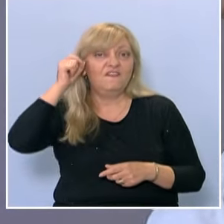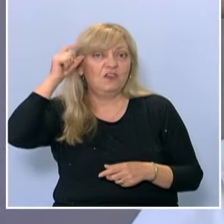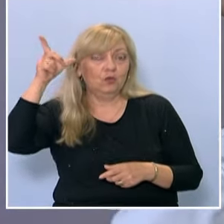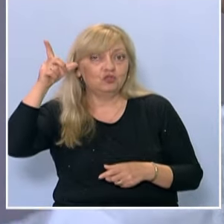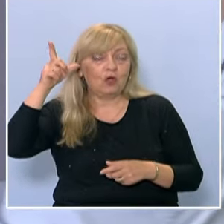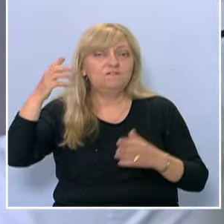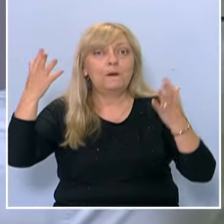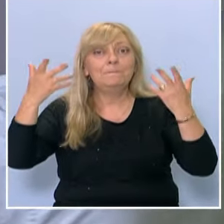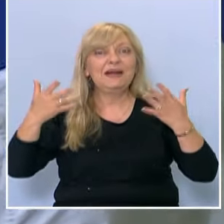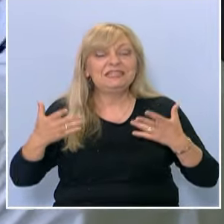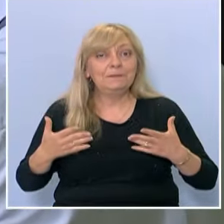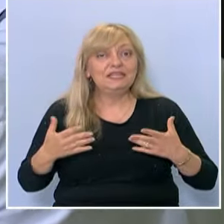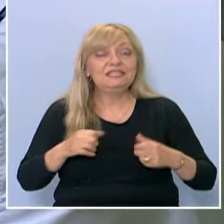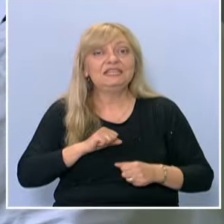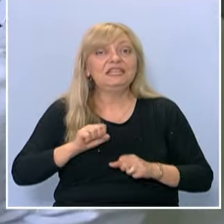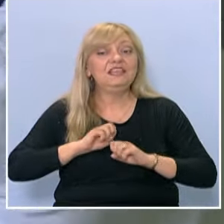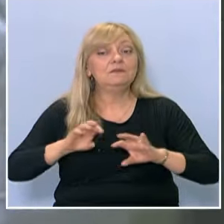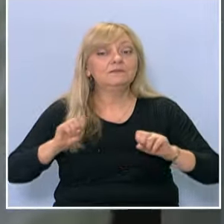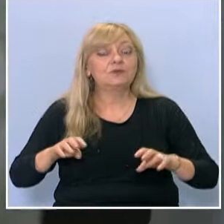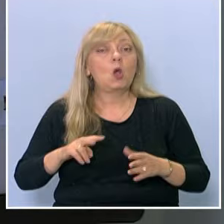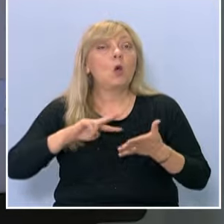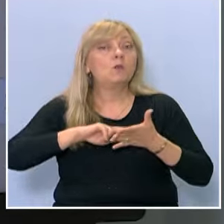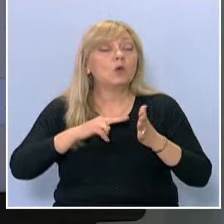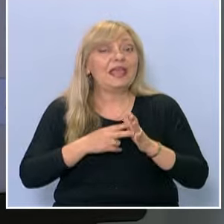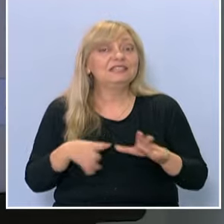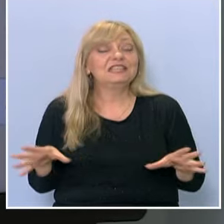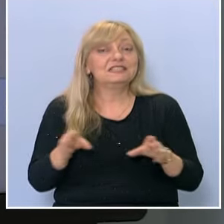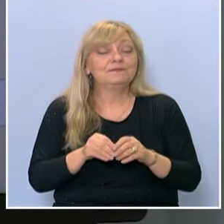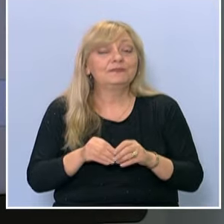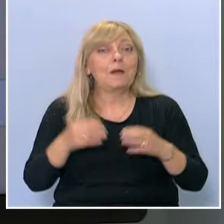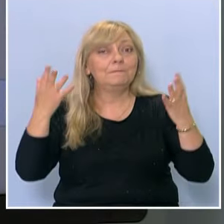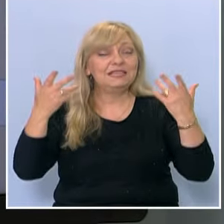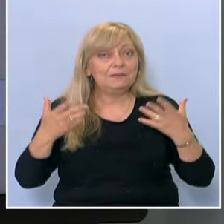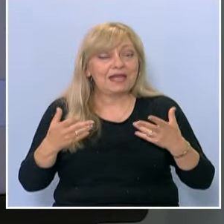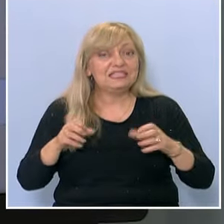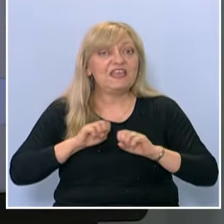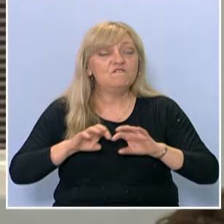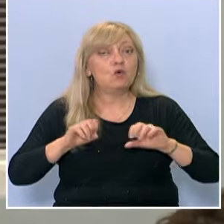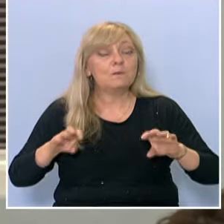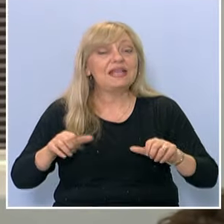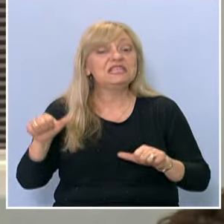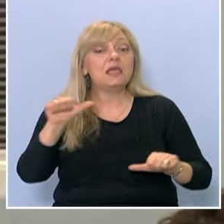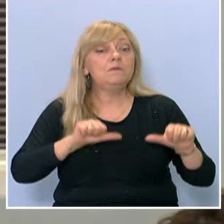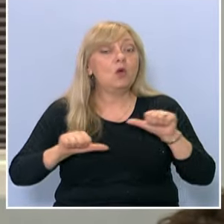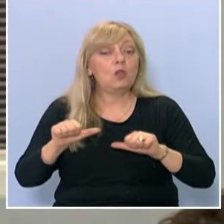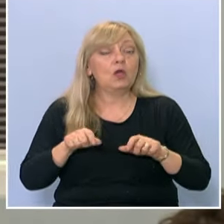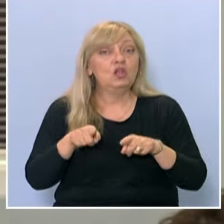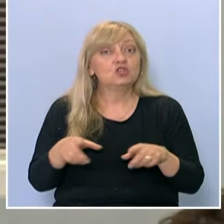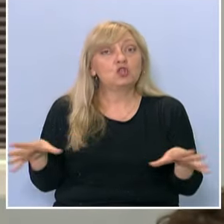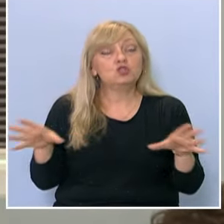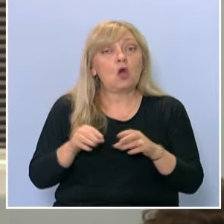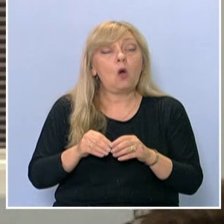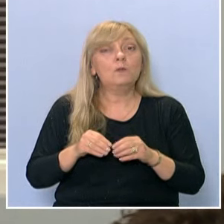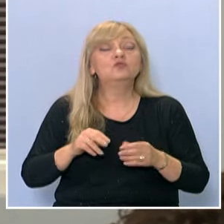информатик. Проектът съчетава математика, информатика и биология. С този общ проект искаме да